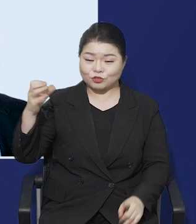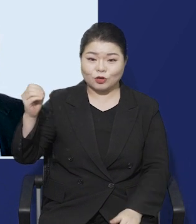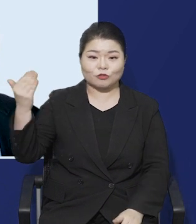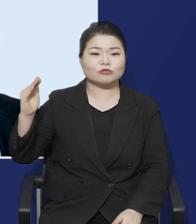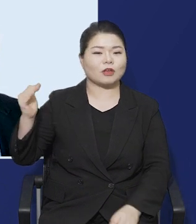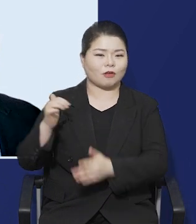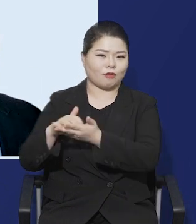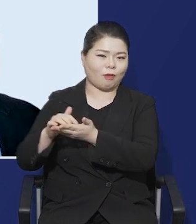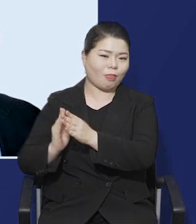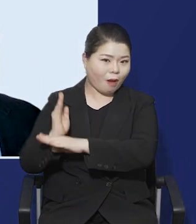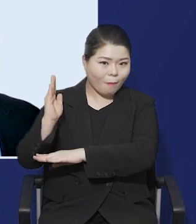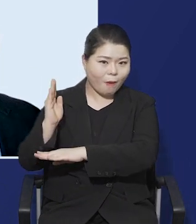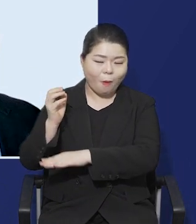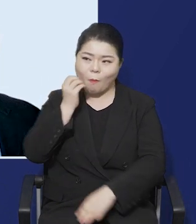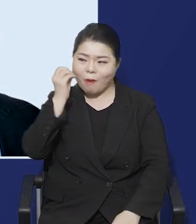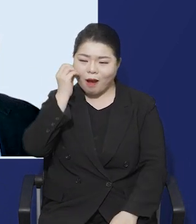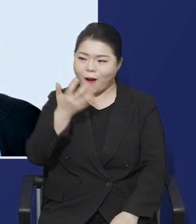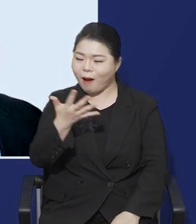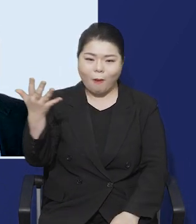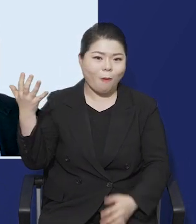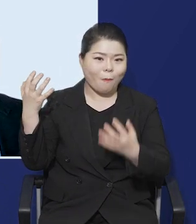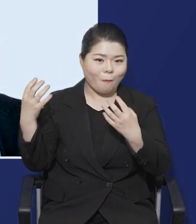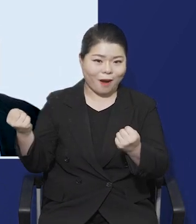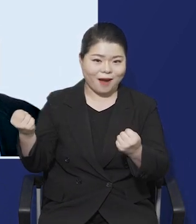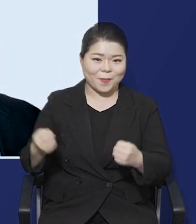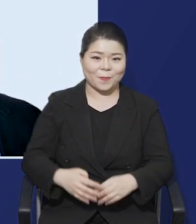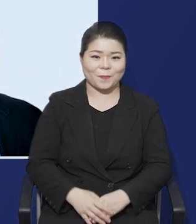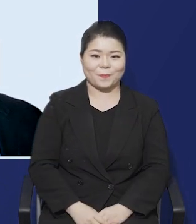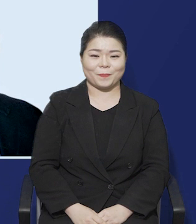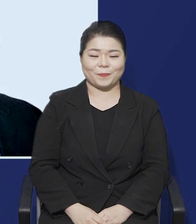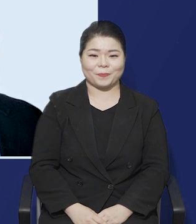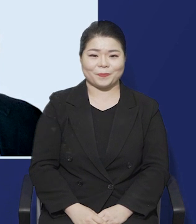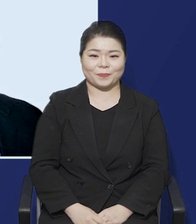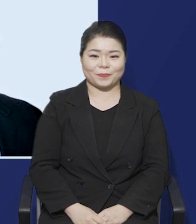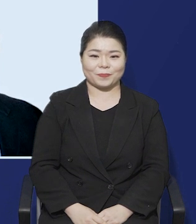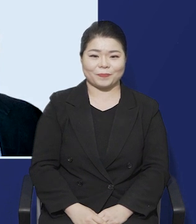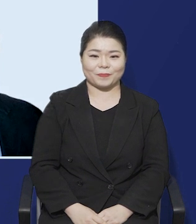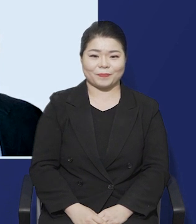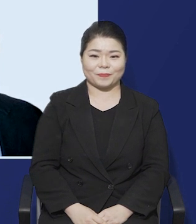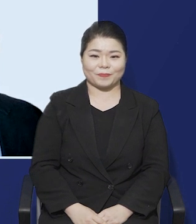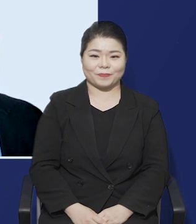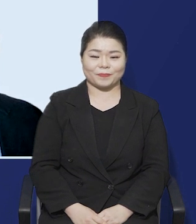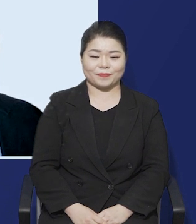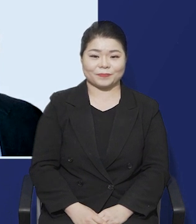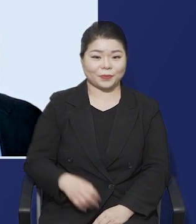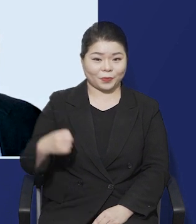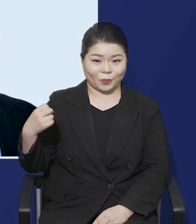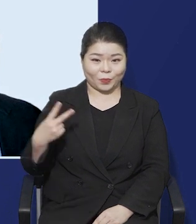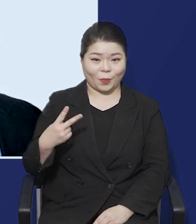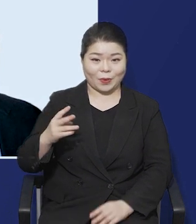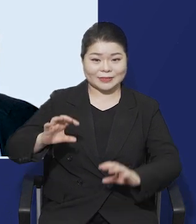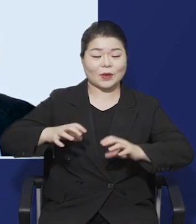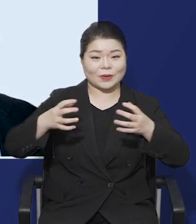개의 웹사이트가 현재 인터넷상에서 존재하고 있음을 알 수가 있습니다. 그리고 전